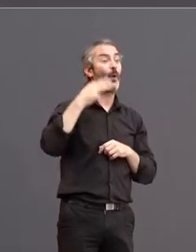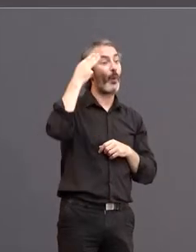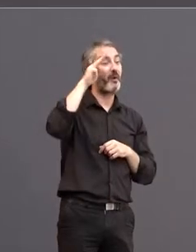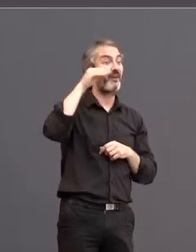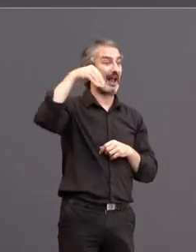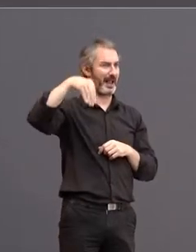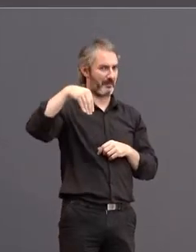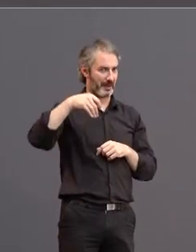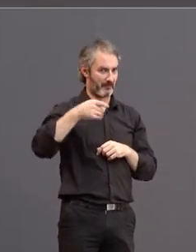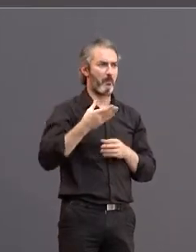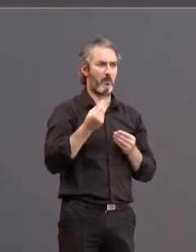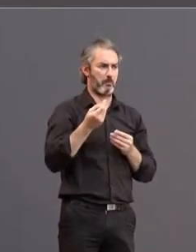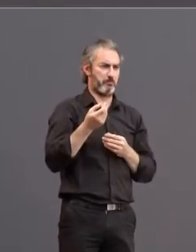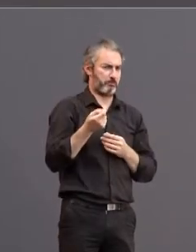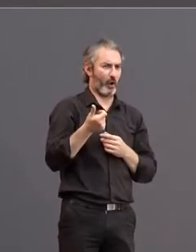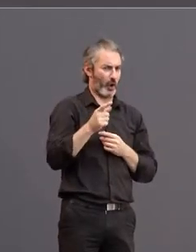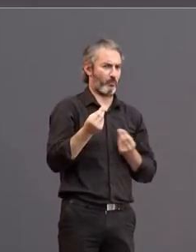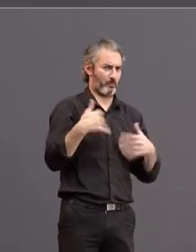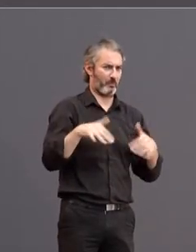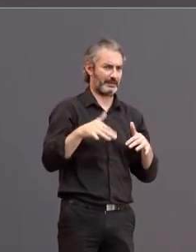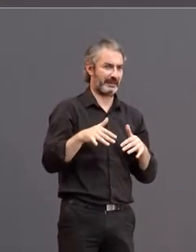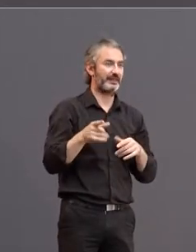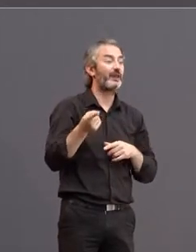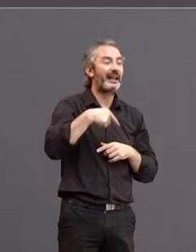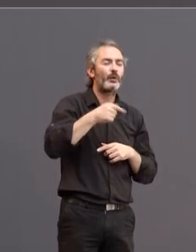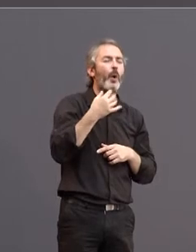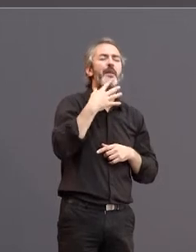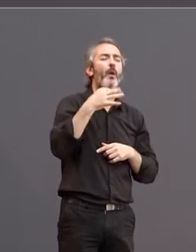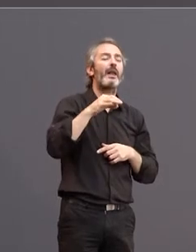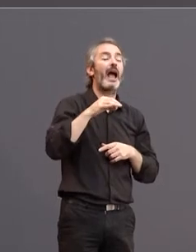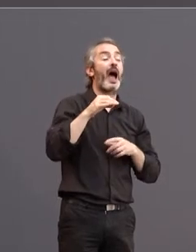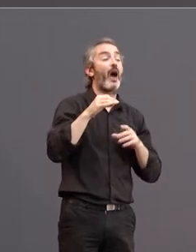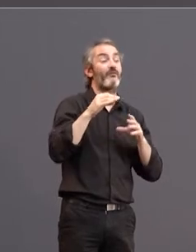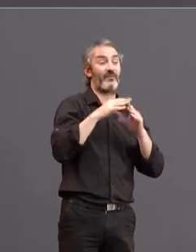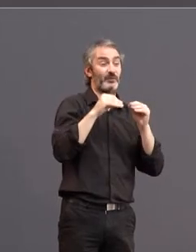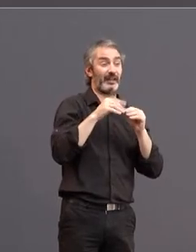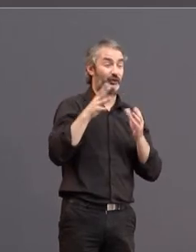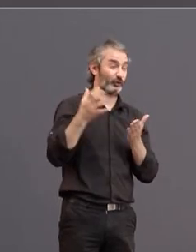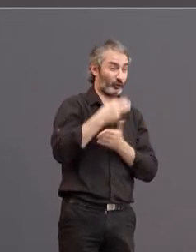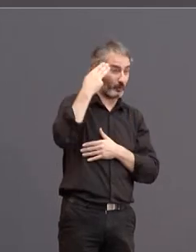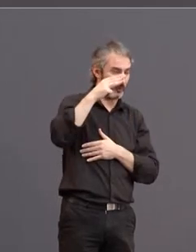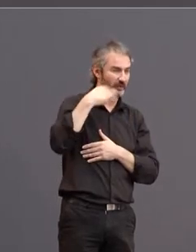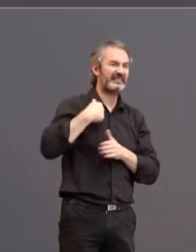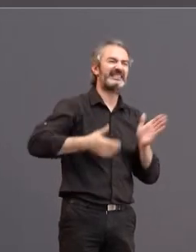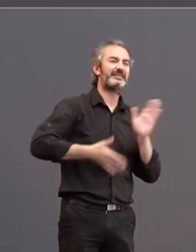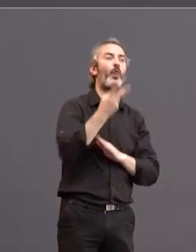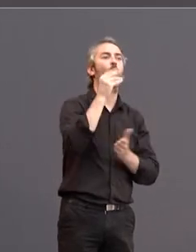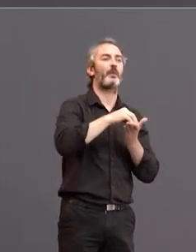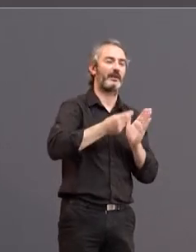que n'han sigut poques, o el privilegi de saber que som l'única facultat de tota la Pompeu Fabra que pot marxar dues